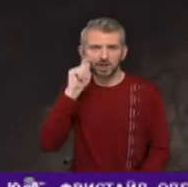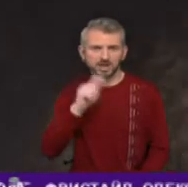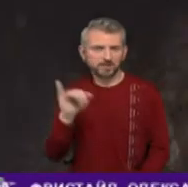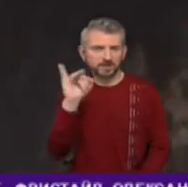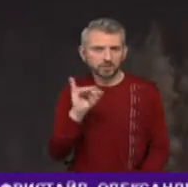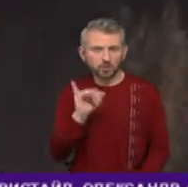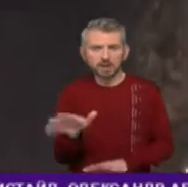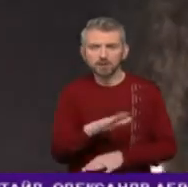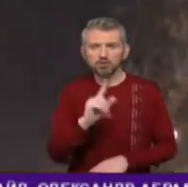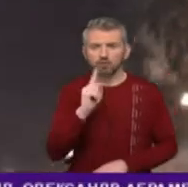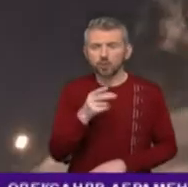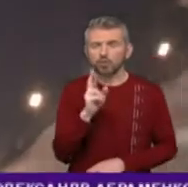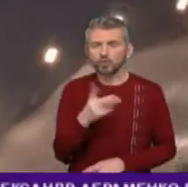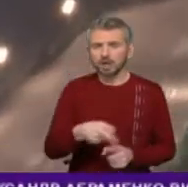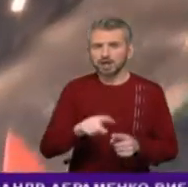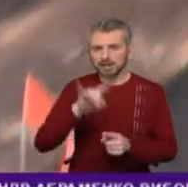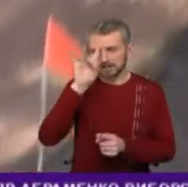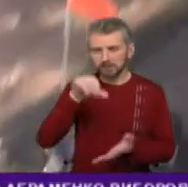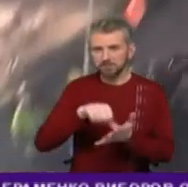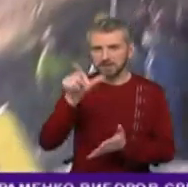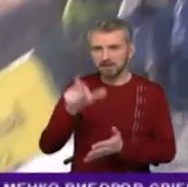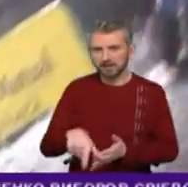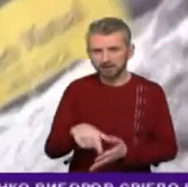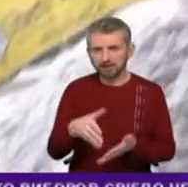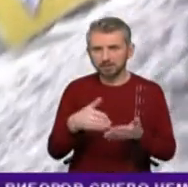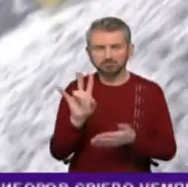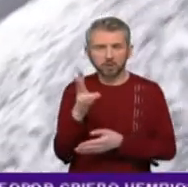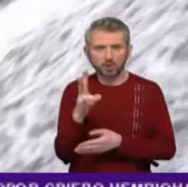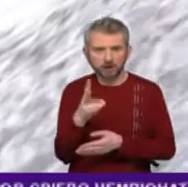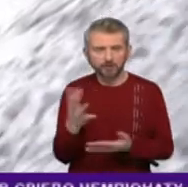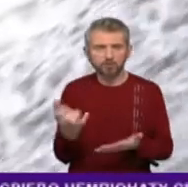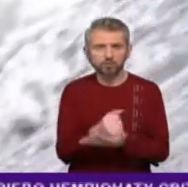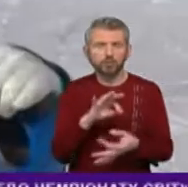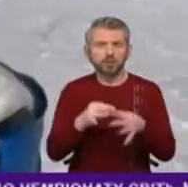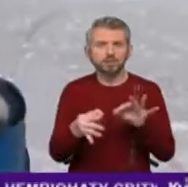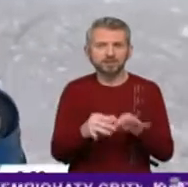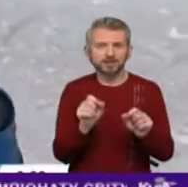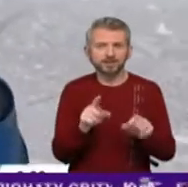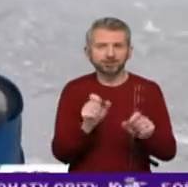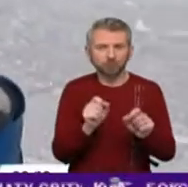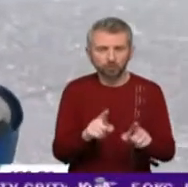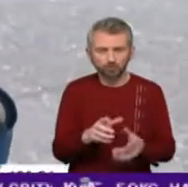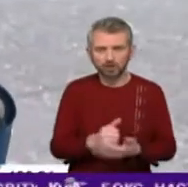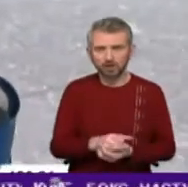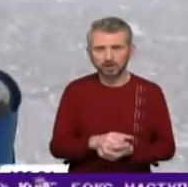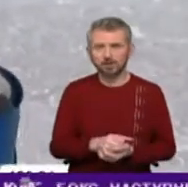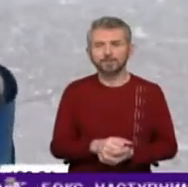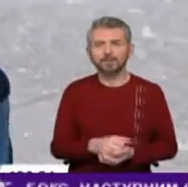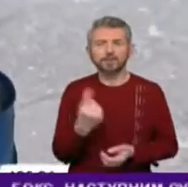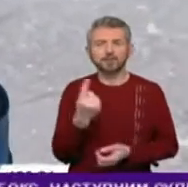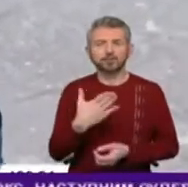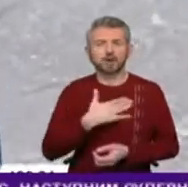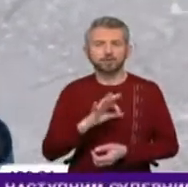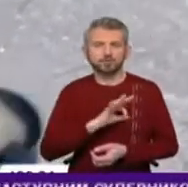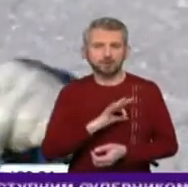Не пройшло й року, як цей славний представник міста Корабелів здобув для України олімпійське золото білої олімпіади у П'єнчангу, єдину нашу медаль